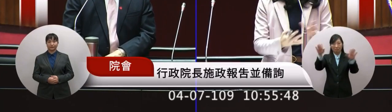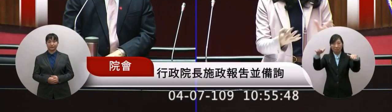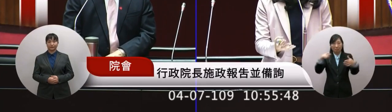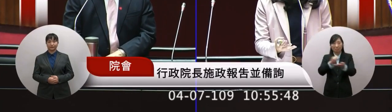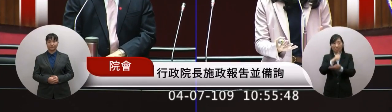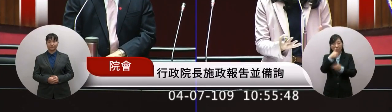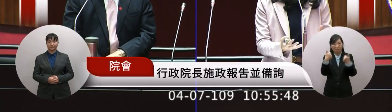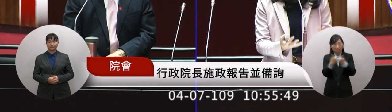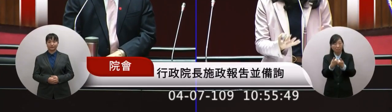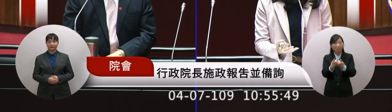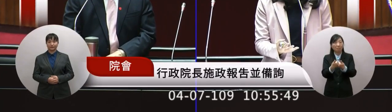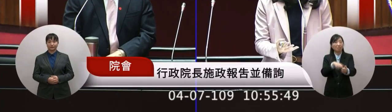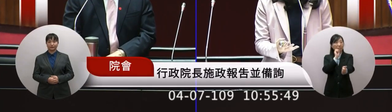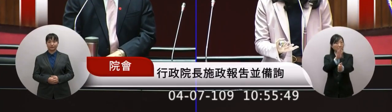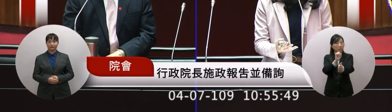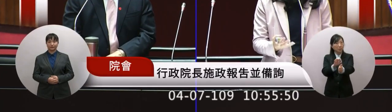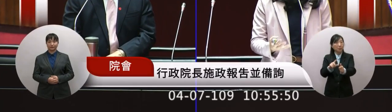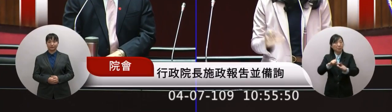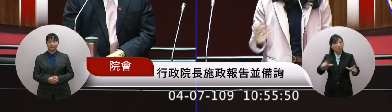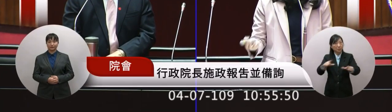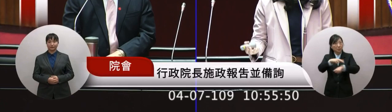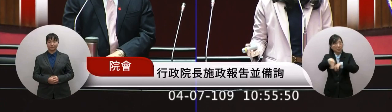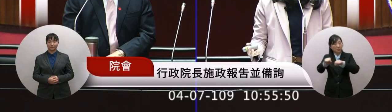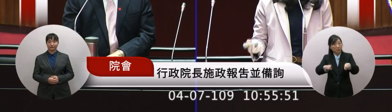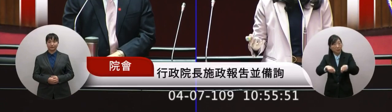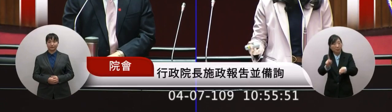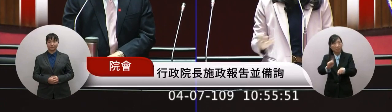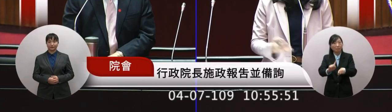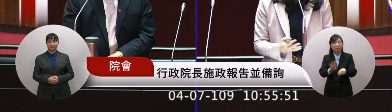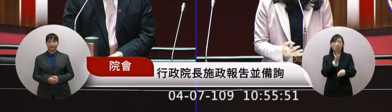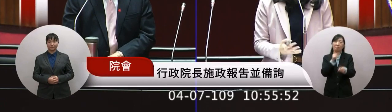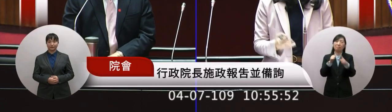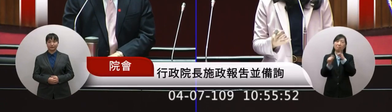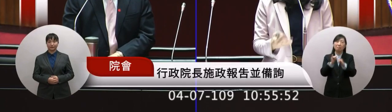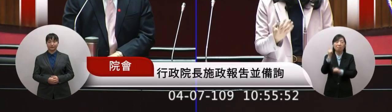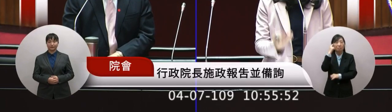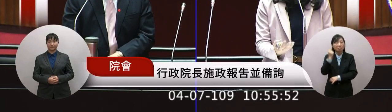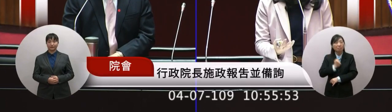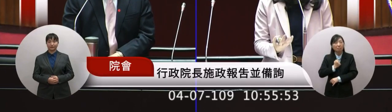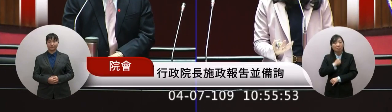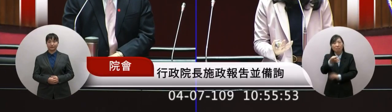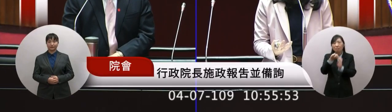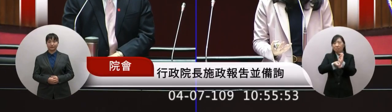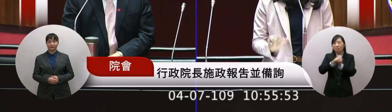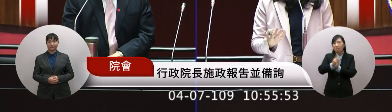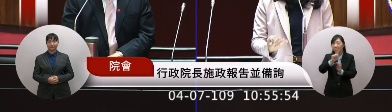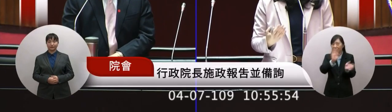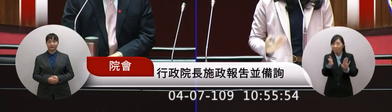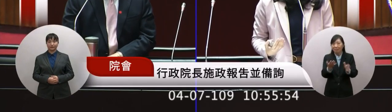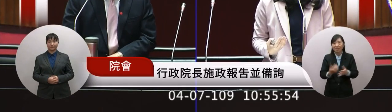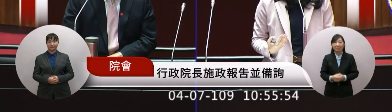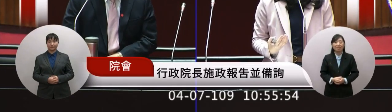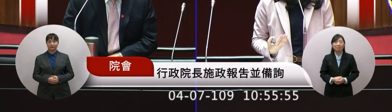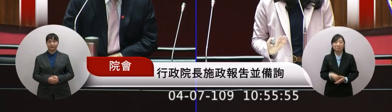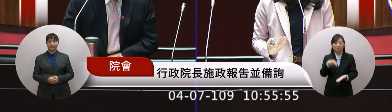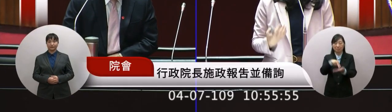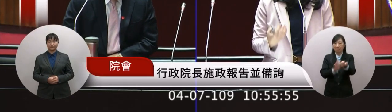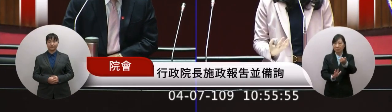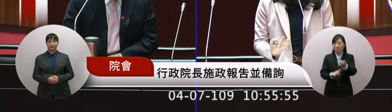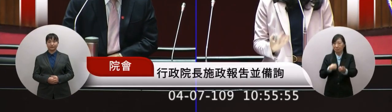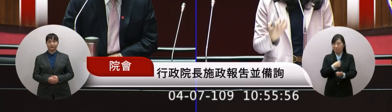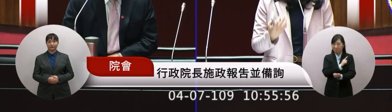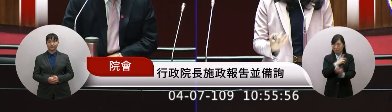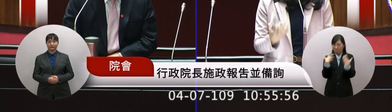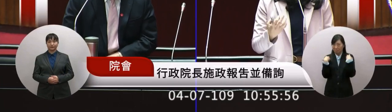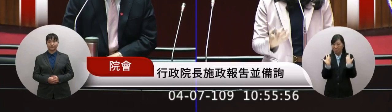那讲了一个非常大的方向或数字的时候，其实很多的民众他会很想要了解所谓的细节的部分。那基于立法委员的职权，也